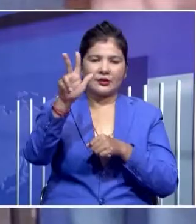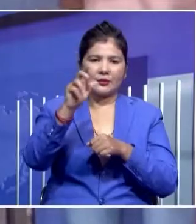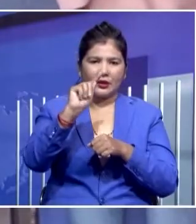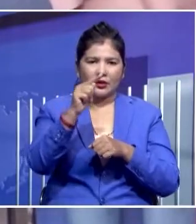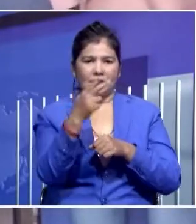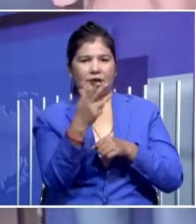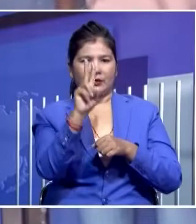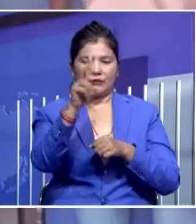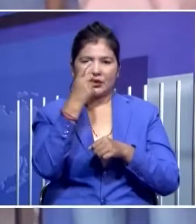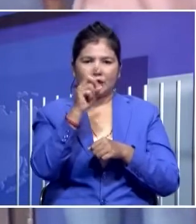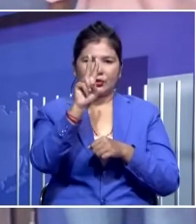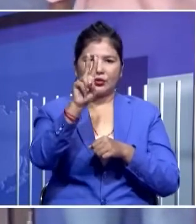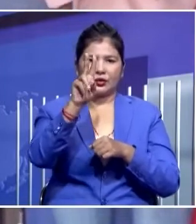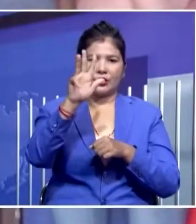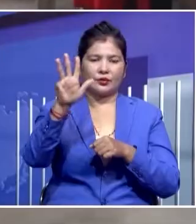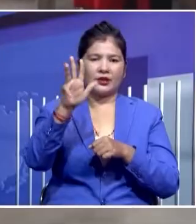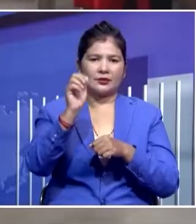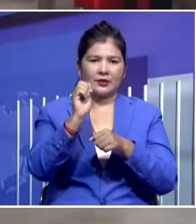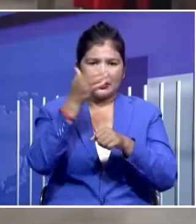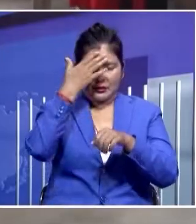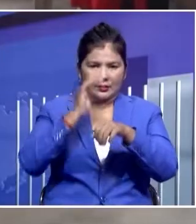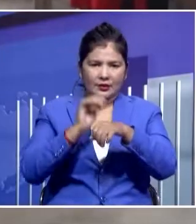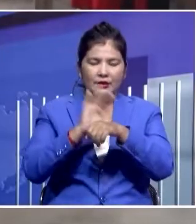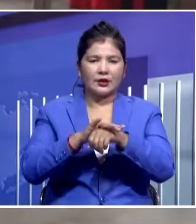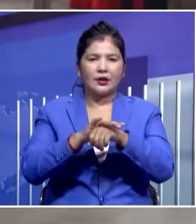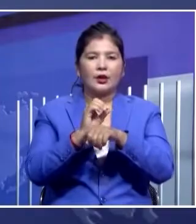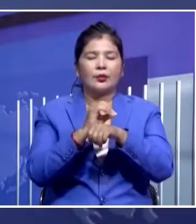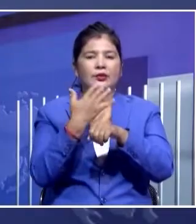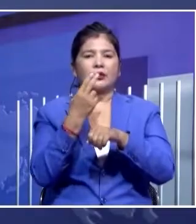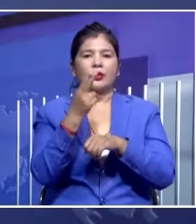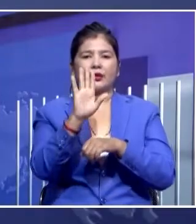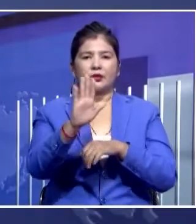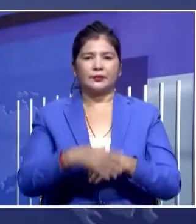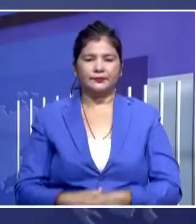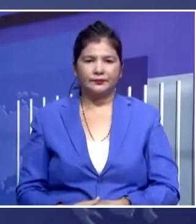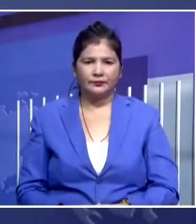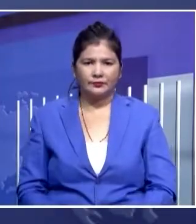प्रदेशमा 229 जनामा डेङ्गी संक्रमण पुष्टि भएको छ।